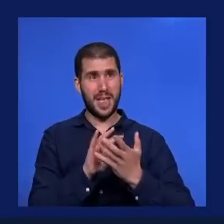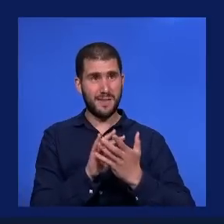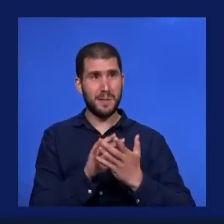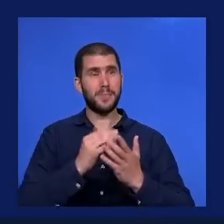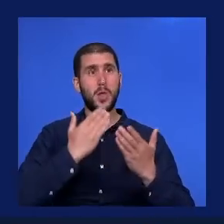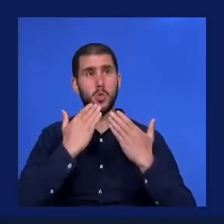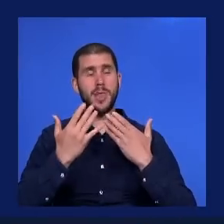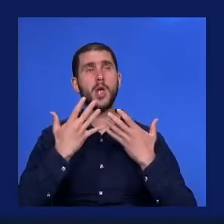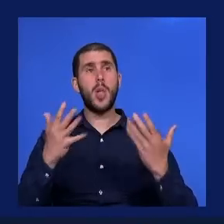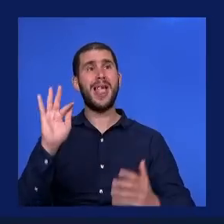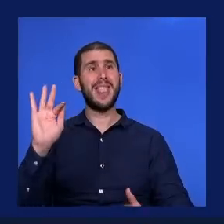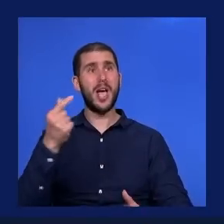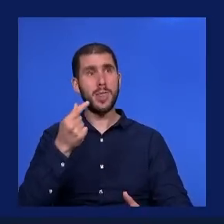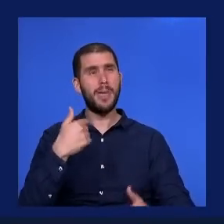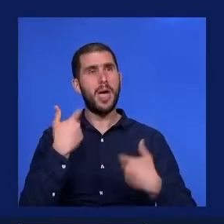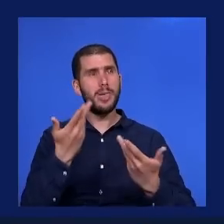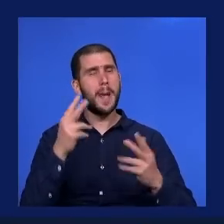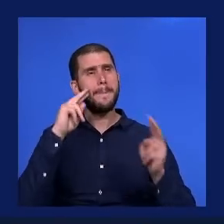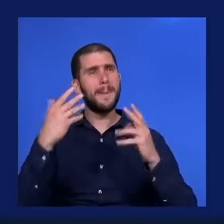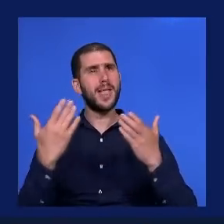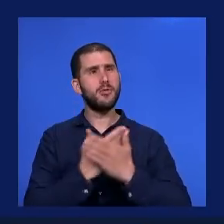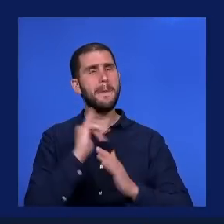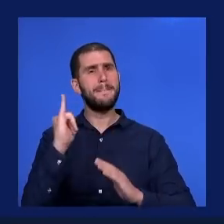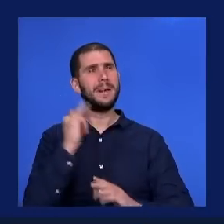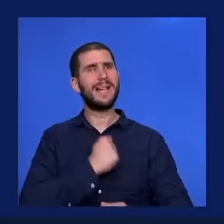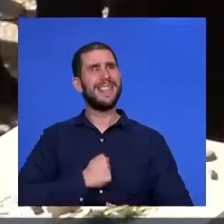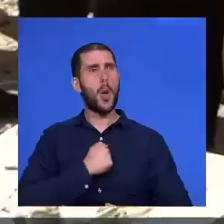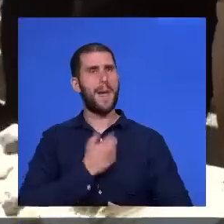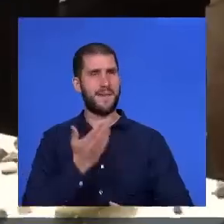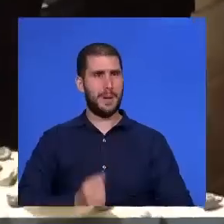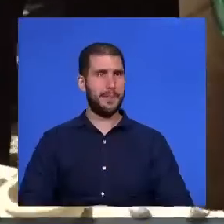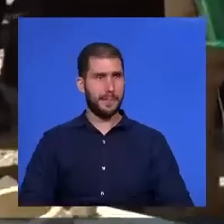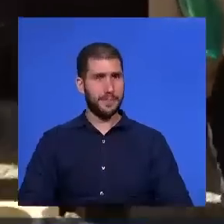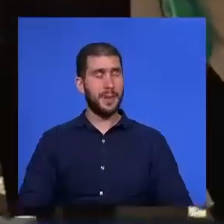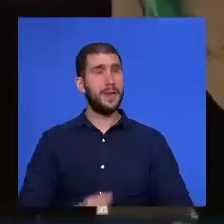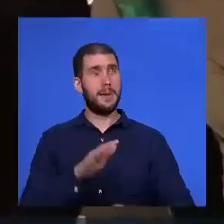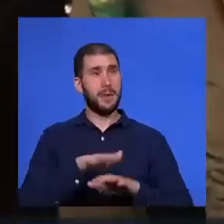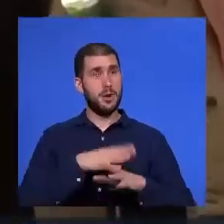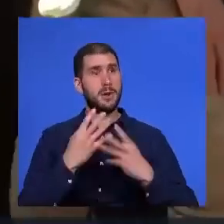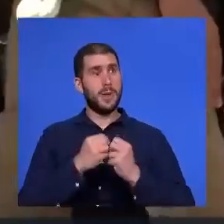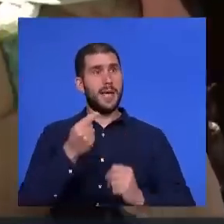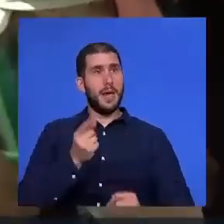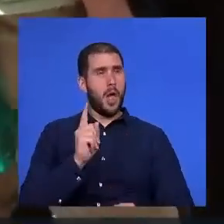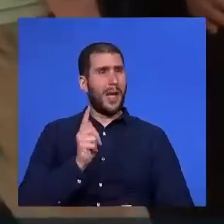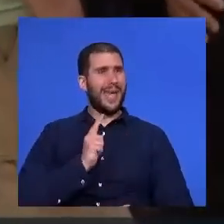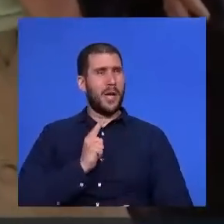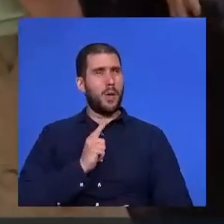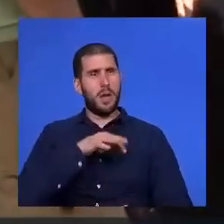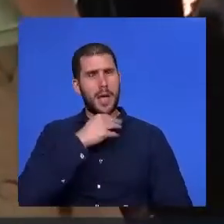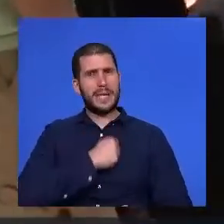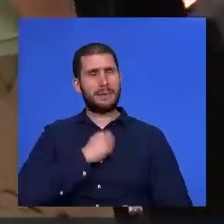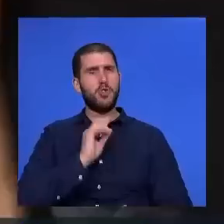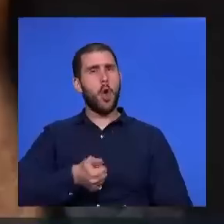ותודה ענקית לטלי גוטליב שהעניקה מימד חדש למושג ניחום אבלים. ונראה שבמשפחת גפן לא באמת חיכו לדברי הספד